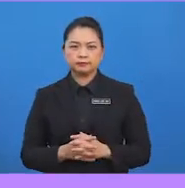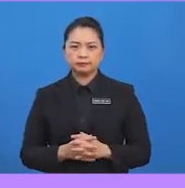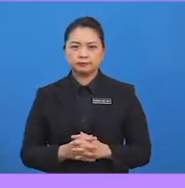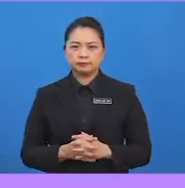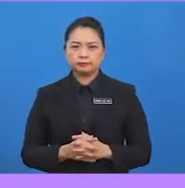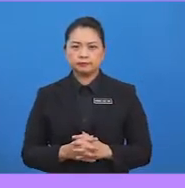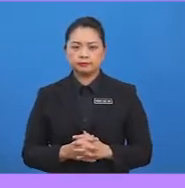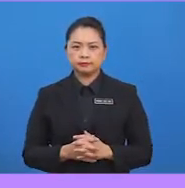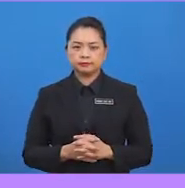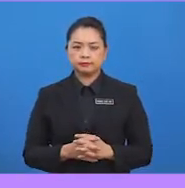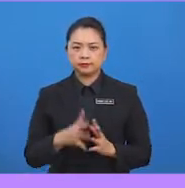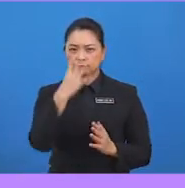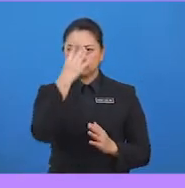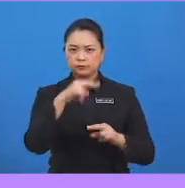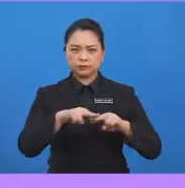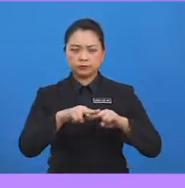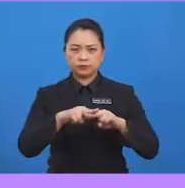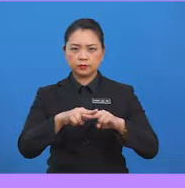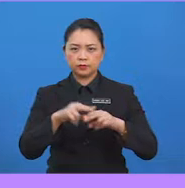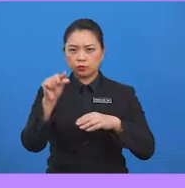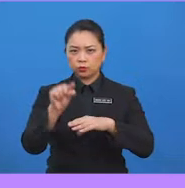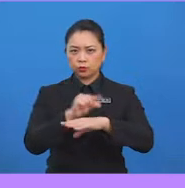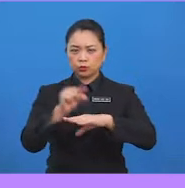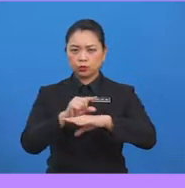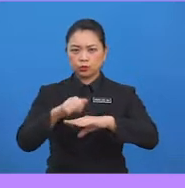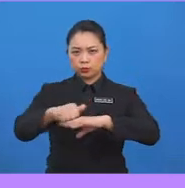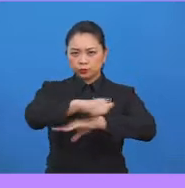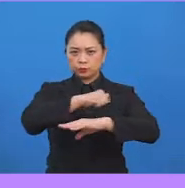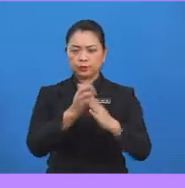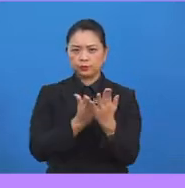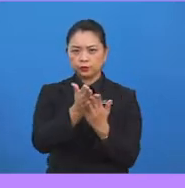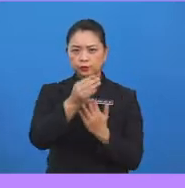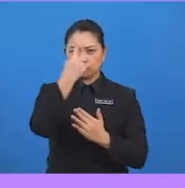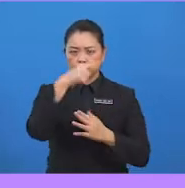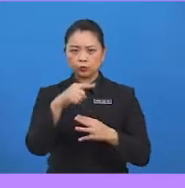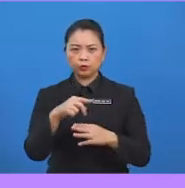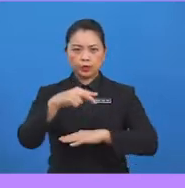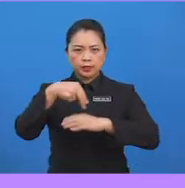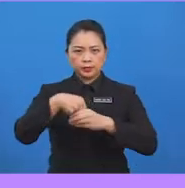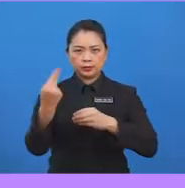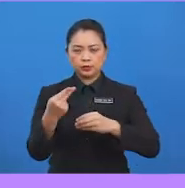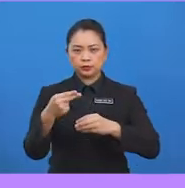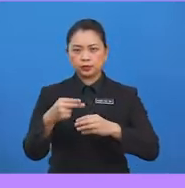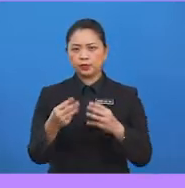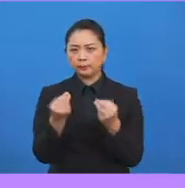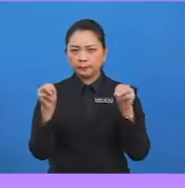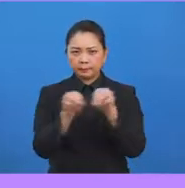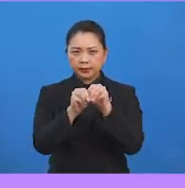maglift train menggunakan aloi superkonduktor untuk menghasilkan medan elektromagnetik yang